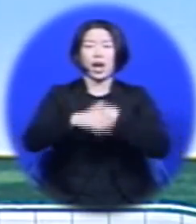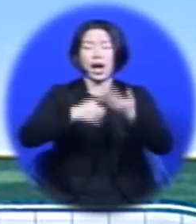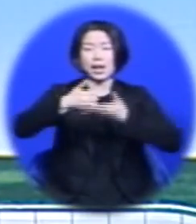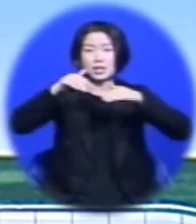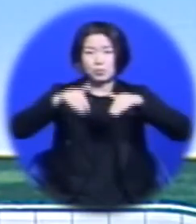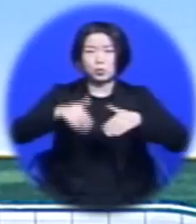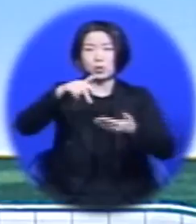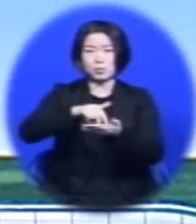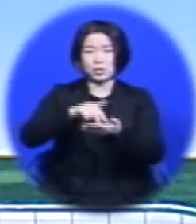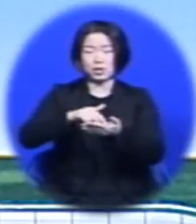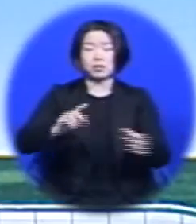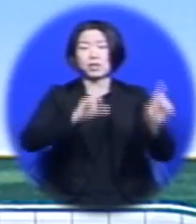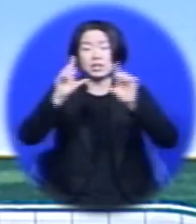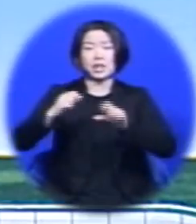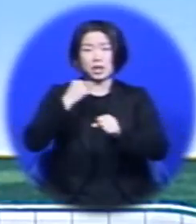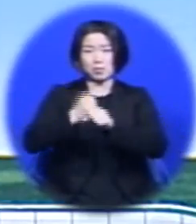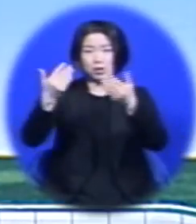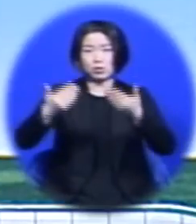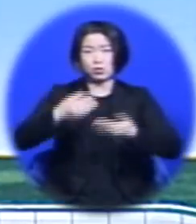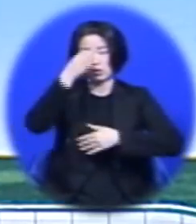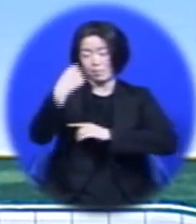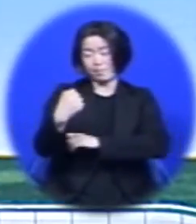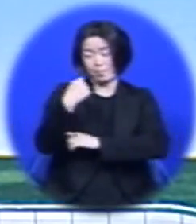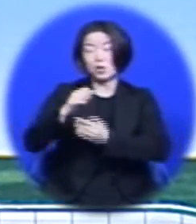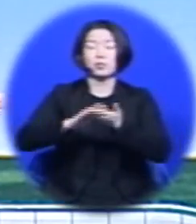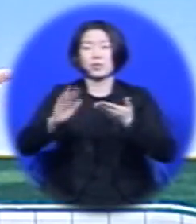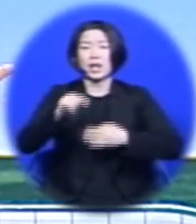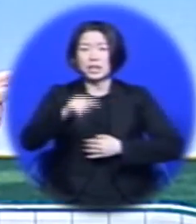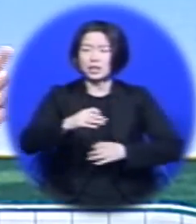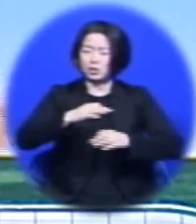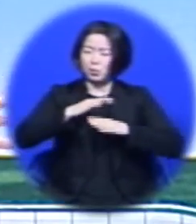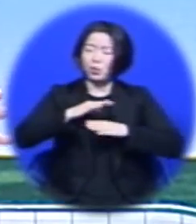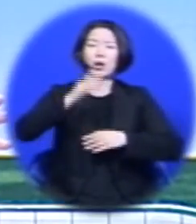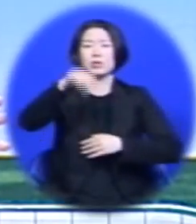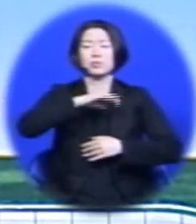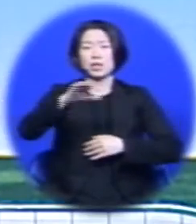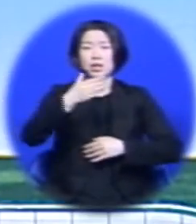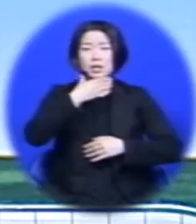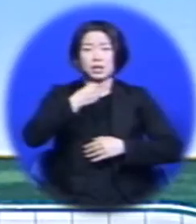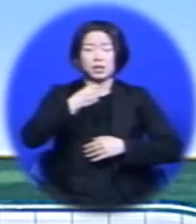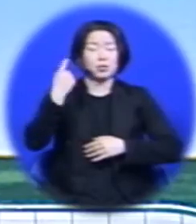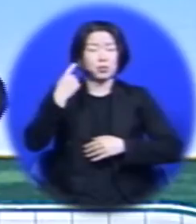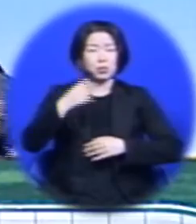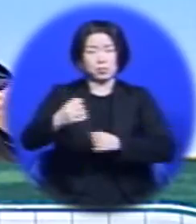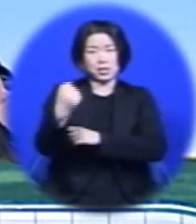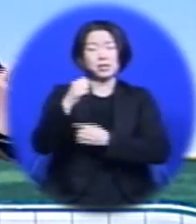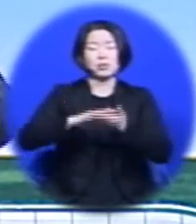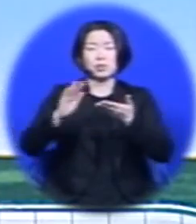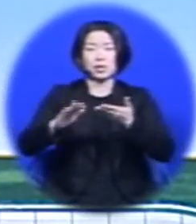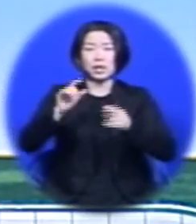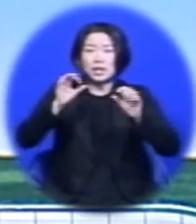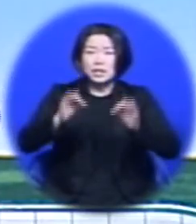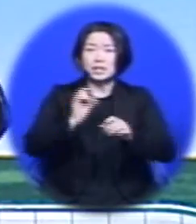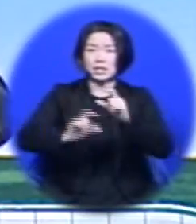살게 하는 능력입니다 그것은 놀라운 십자가의 능력 입니다 이제는 더 이상 죄의 종이 아니고